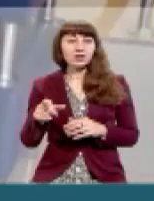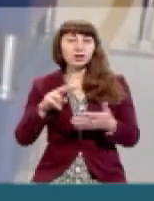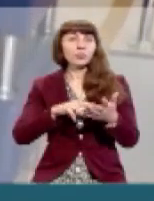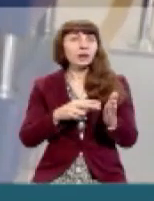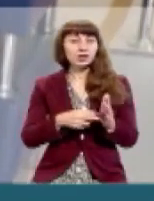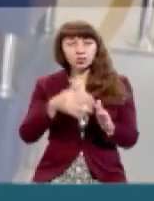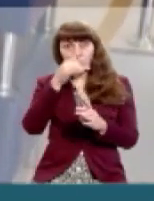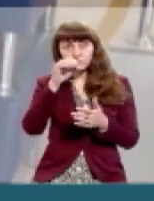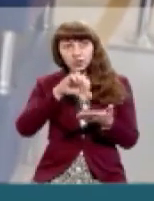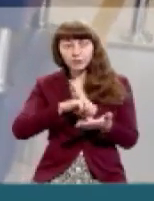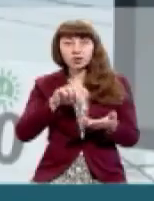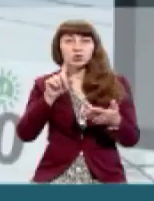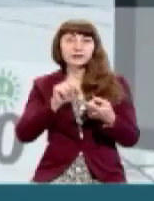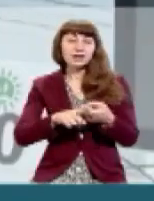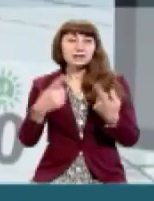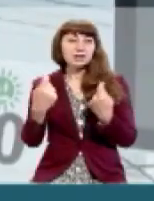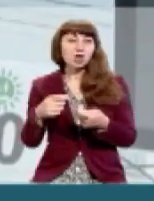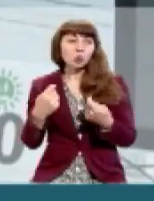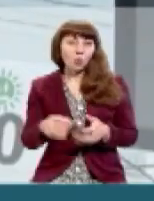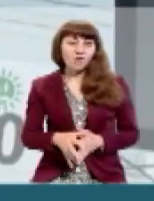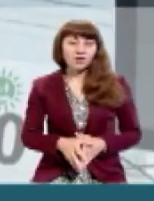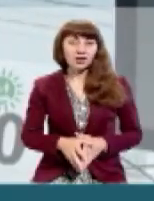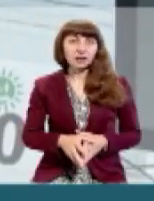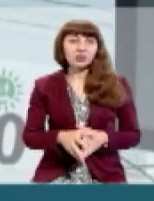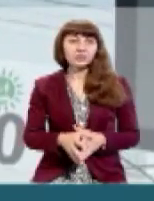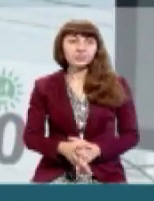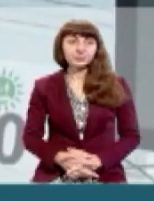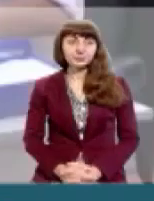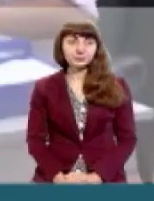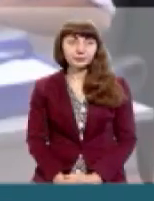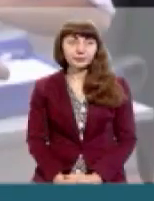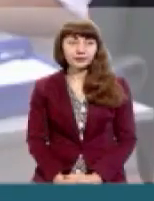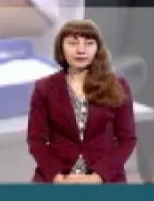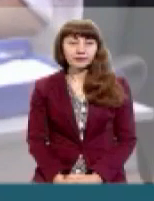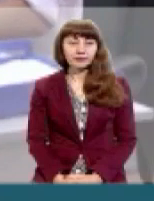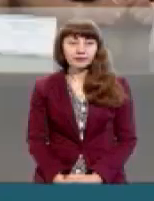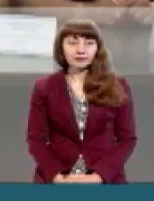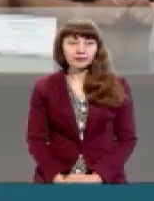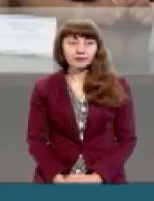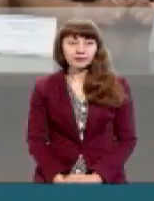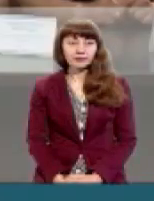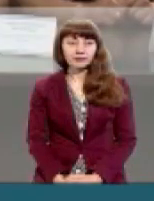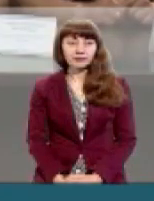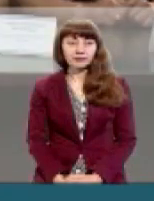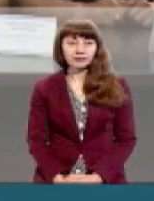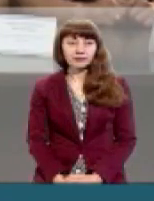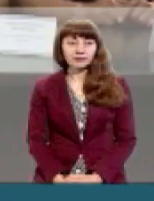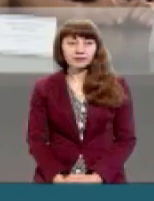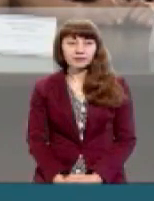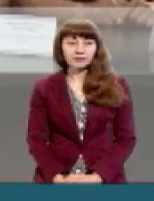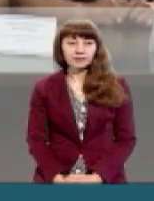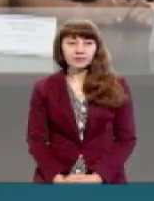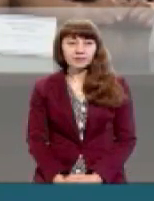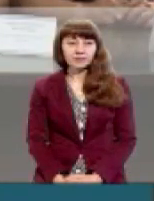бизнес-планы участников связанные с розничной торговлей к примеру на открытии магазина или оптового центра продай в нашем случае не